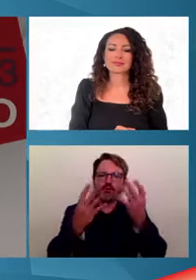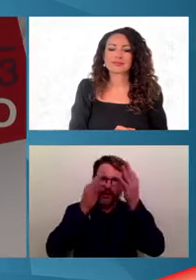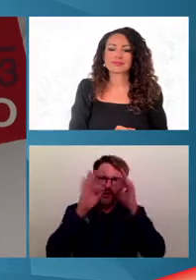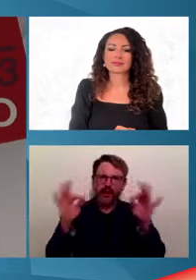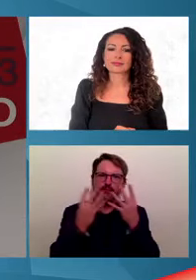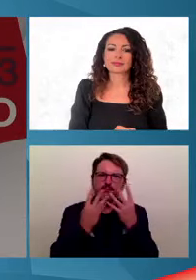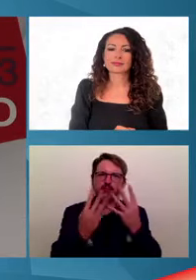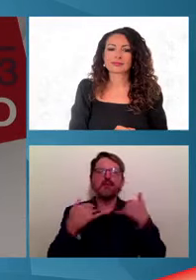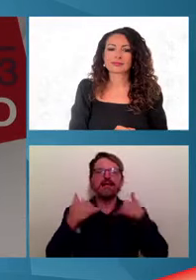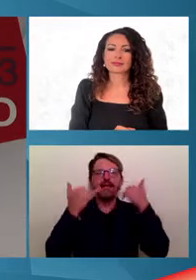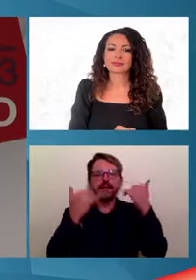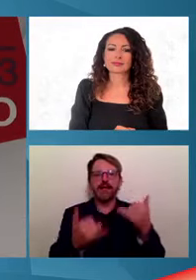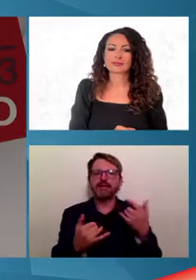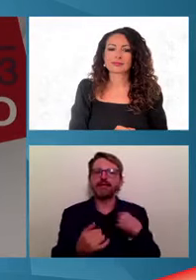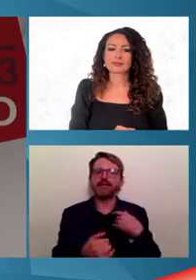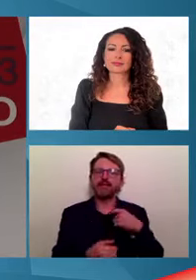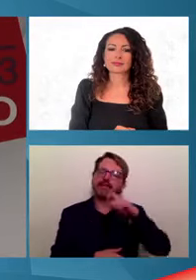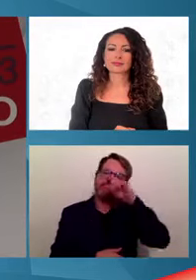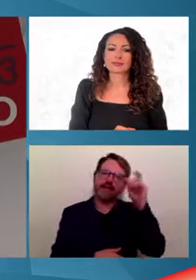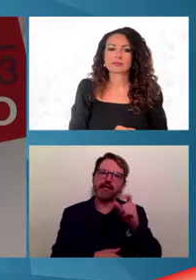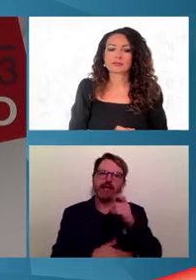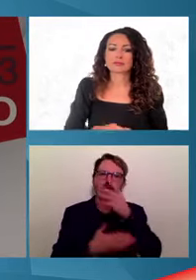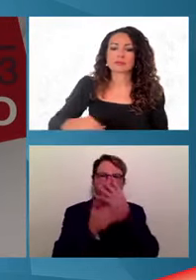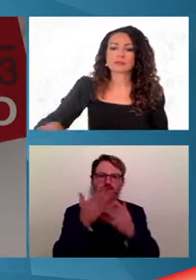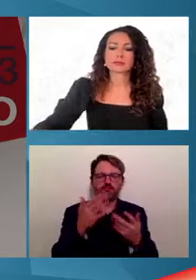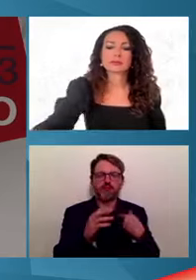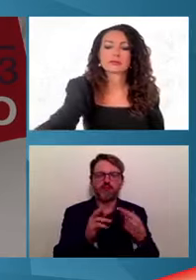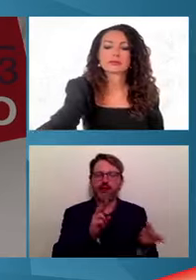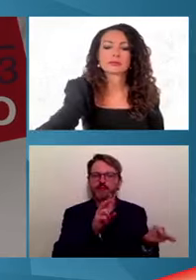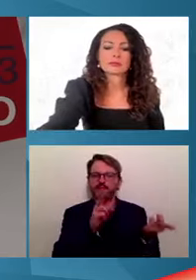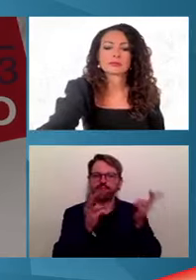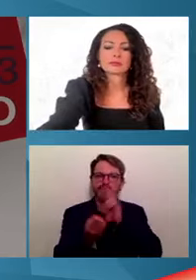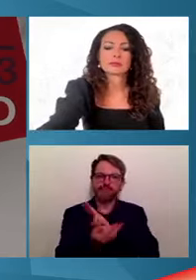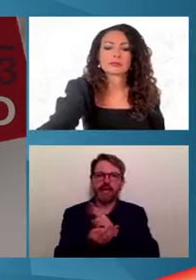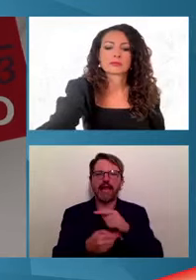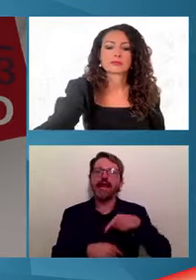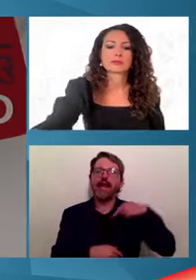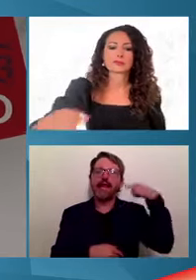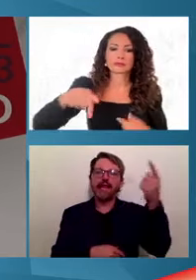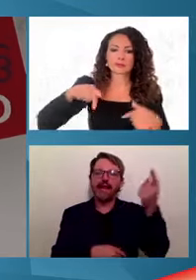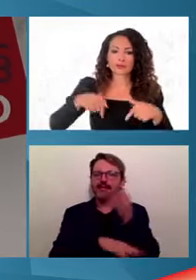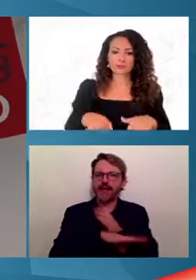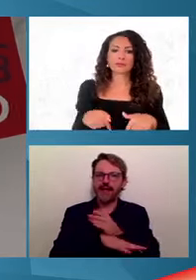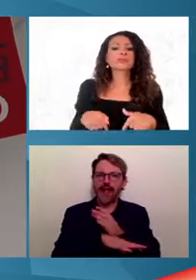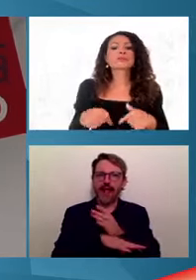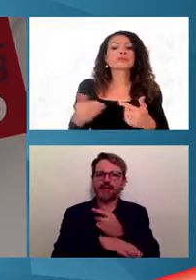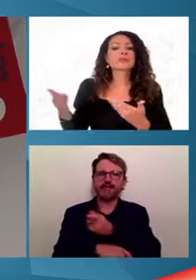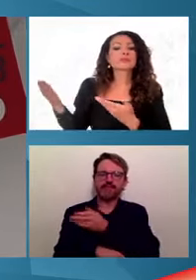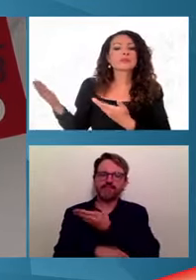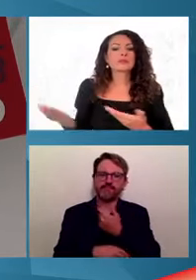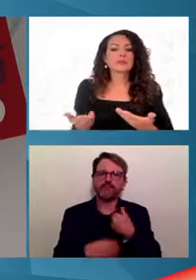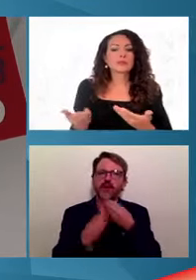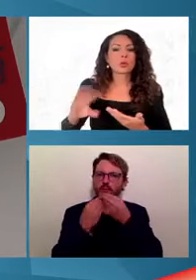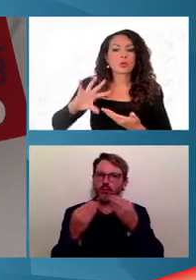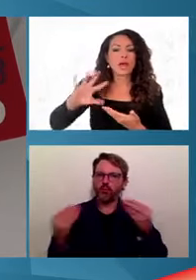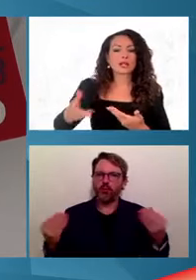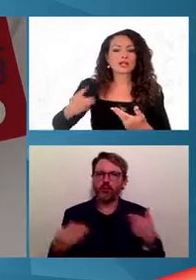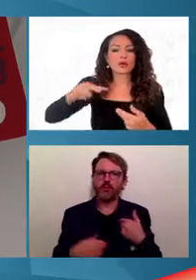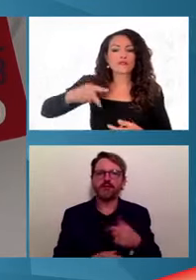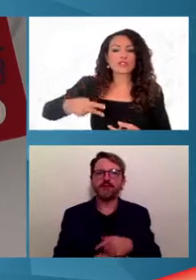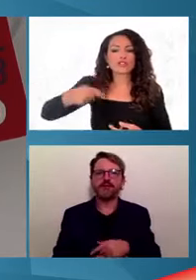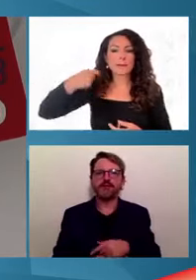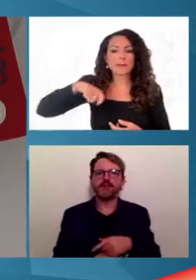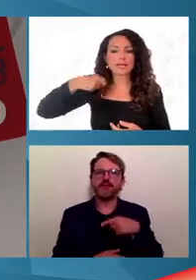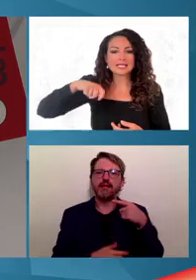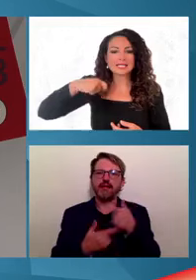per presentare il prossimo ospite, diciamo, sul palco. Il vicepresidente Giuliano